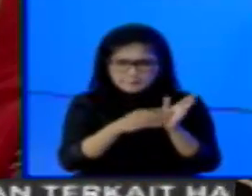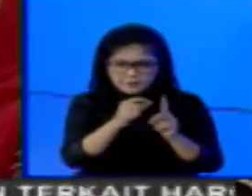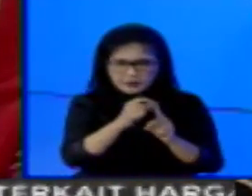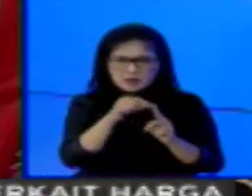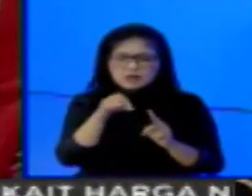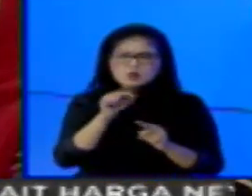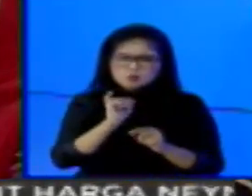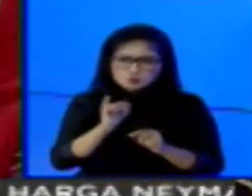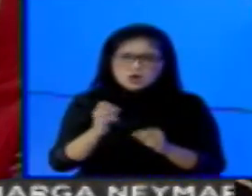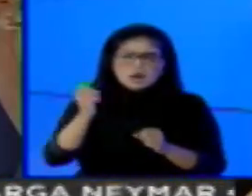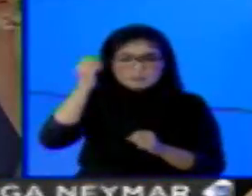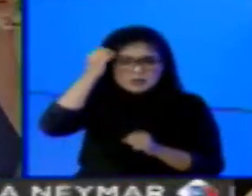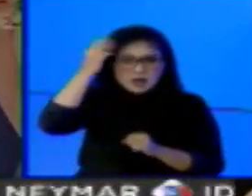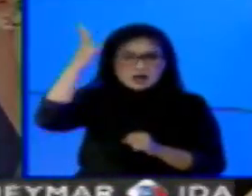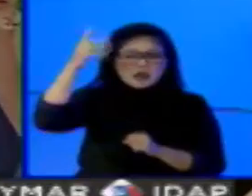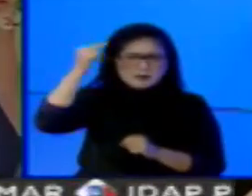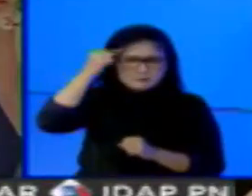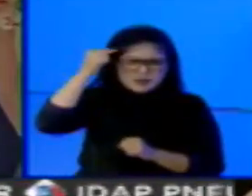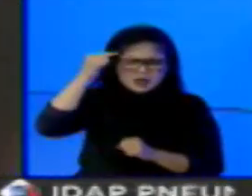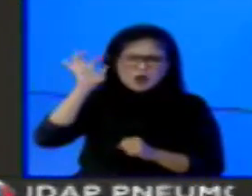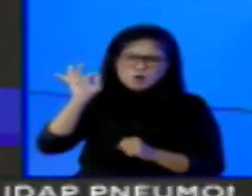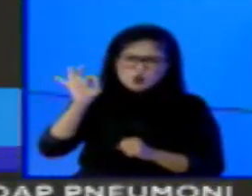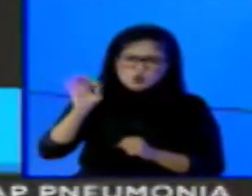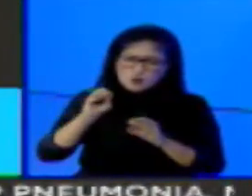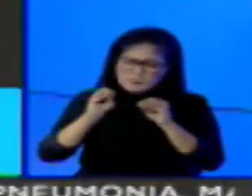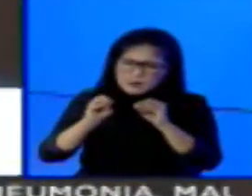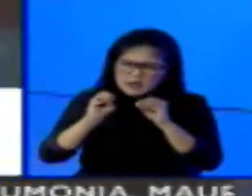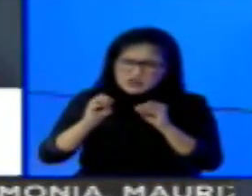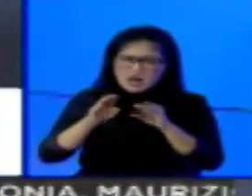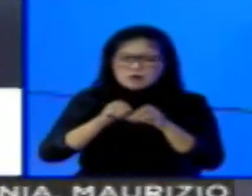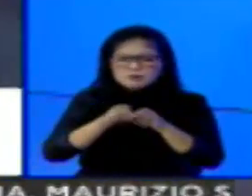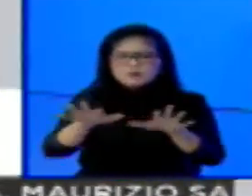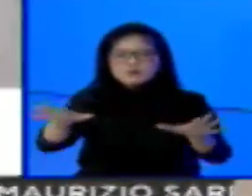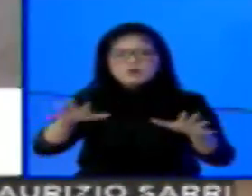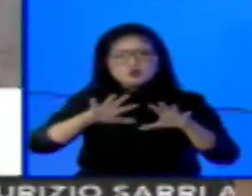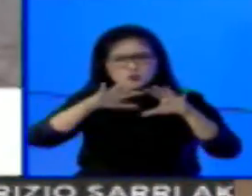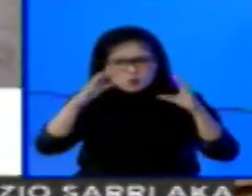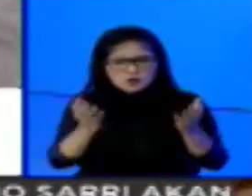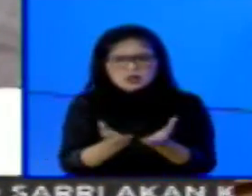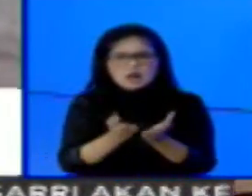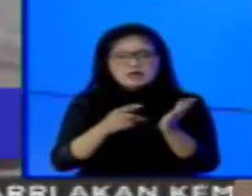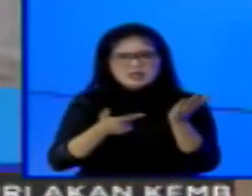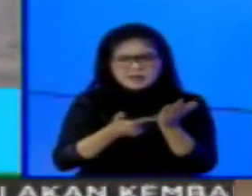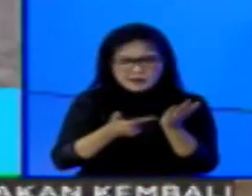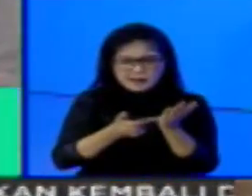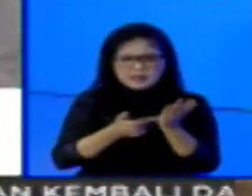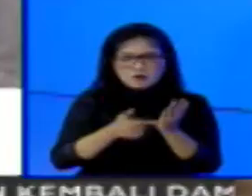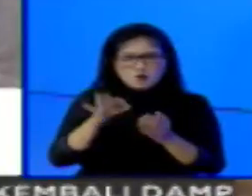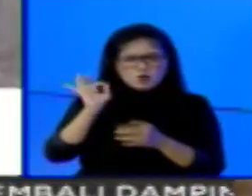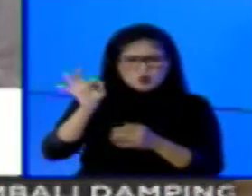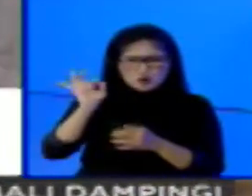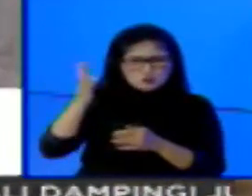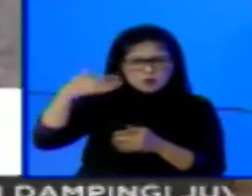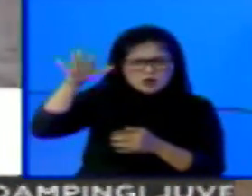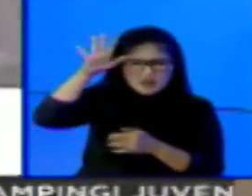mencerahkan pemikiran para orang tua murid untuk mendidik putra-putrinya di era digital. Orang tua gaptek terhadap